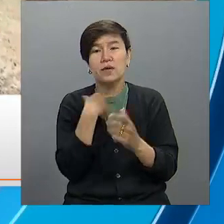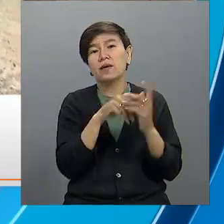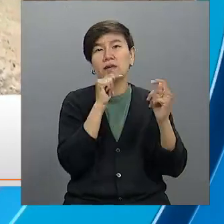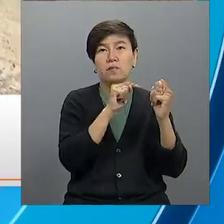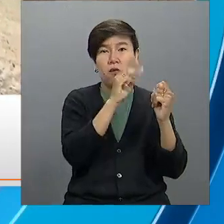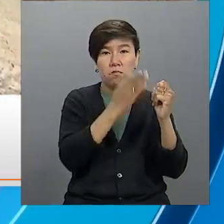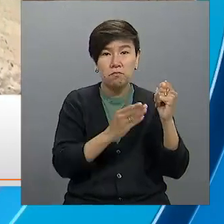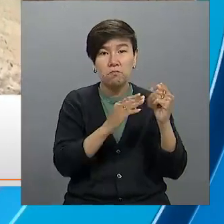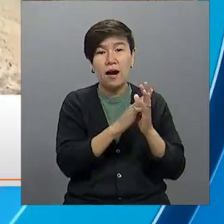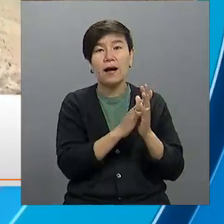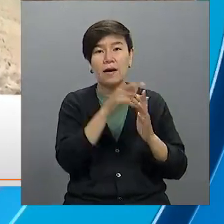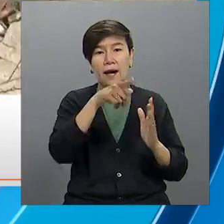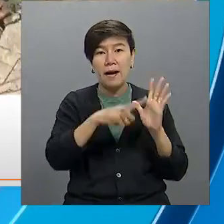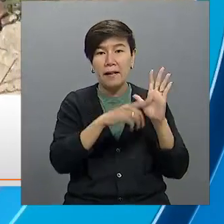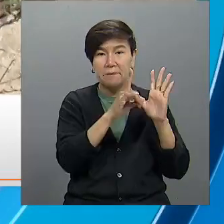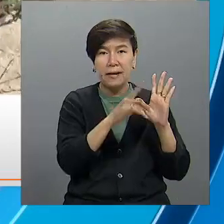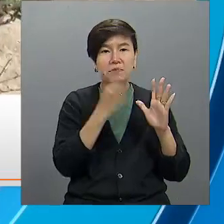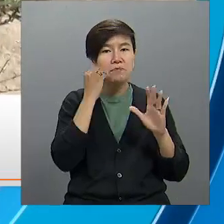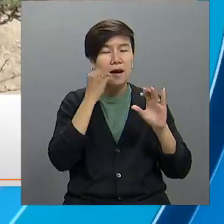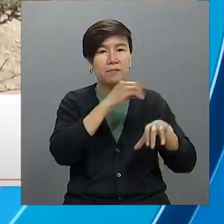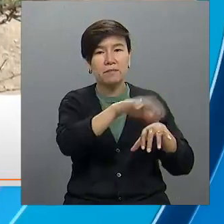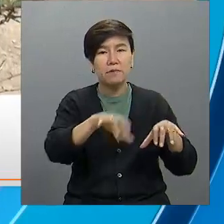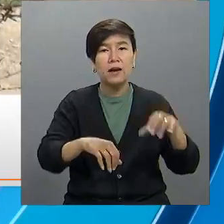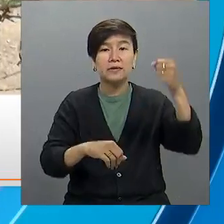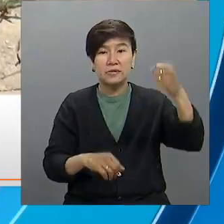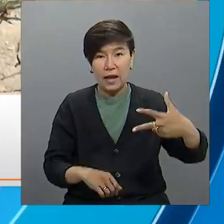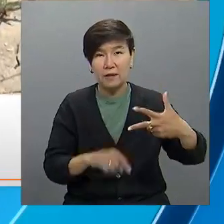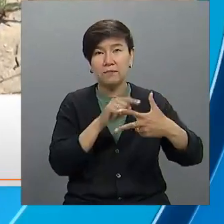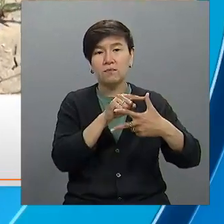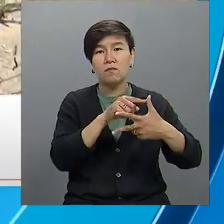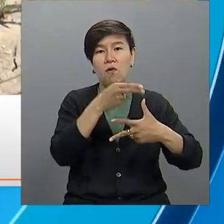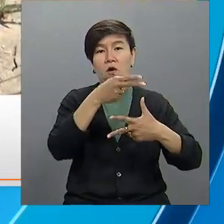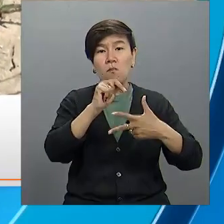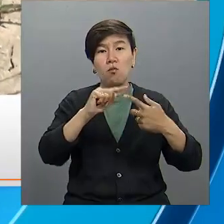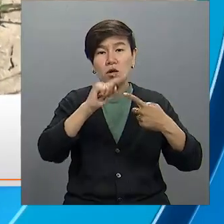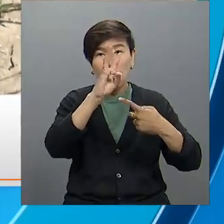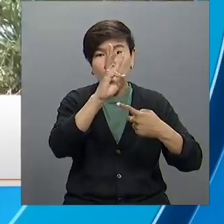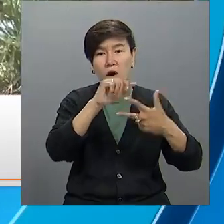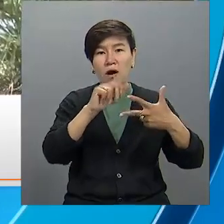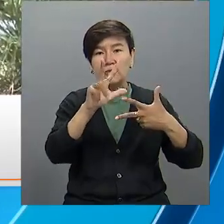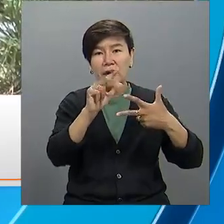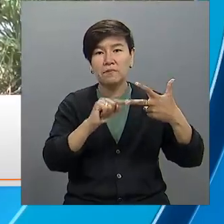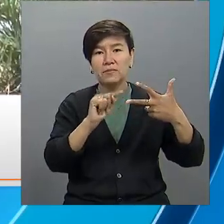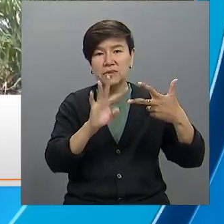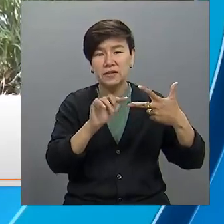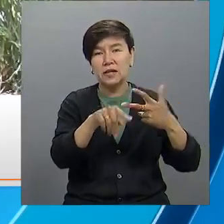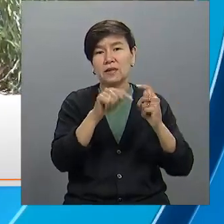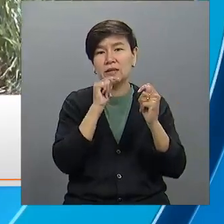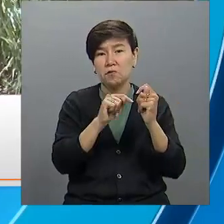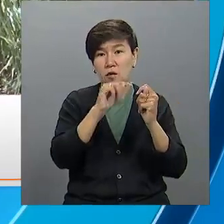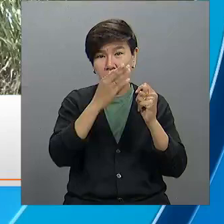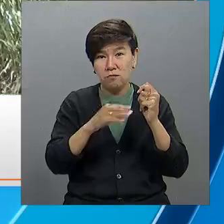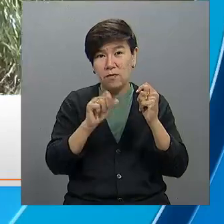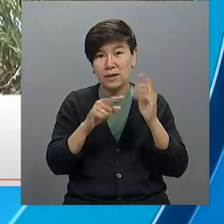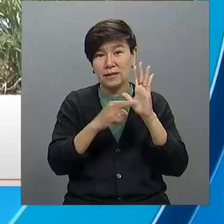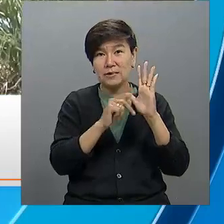ครับซึ่งประกอบด้วยหมู่ที่6หมู่ที่3และหมู่ที่4ของตำบลบางสักนะครับแต่ในส่วนของ